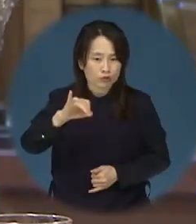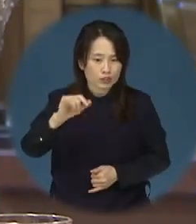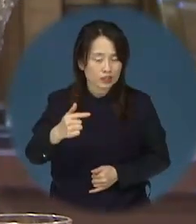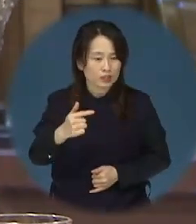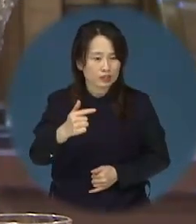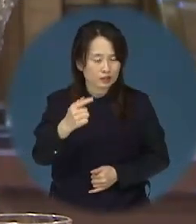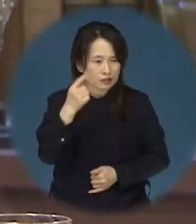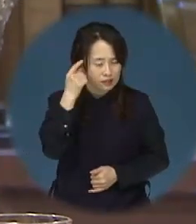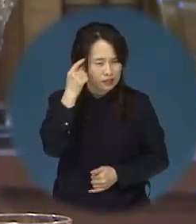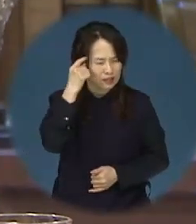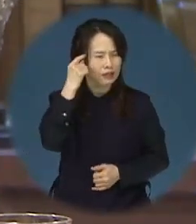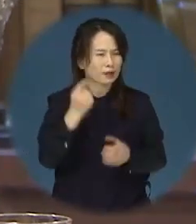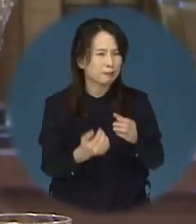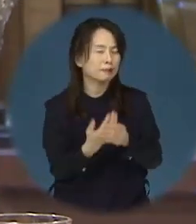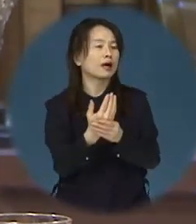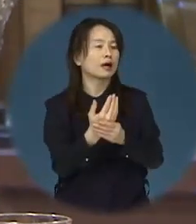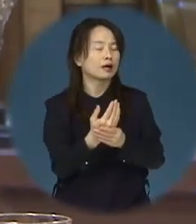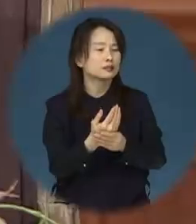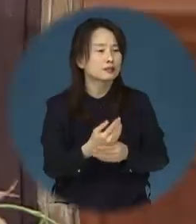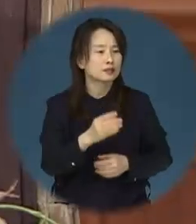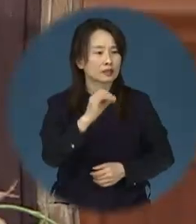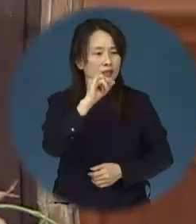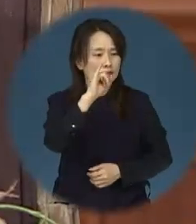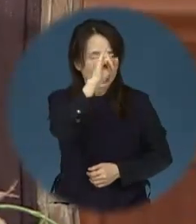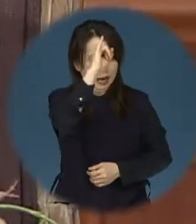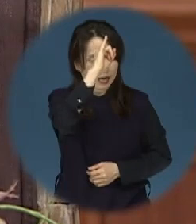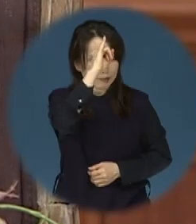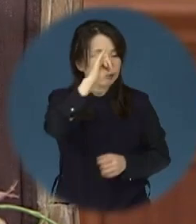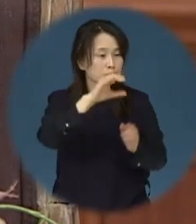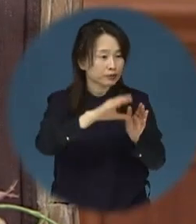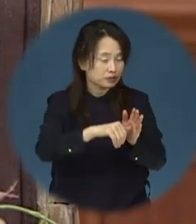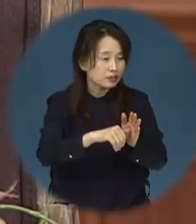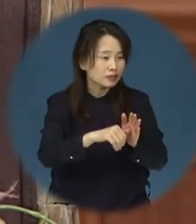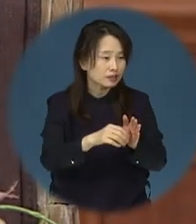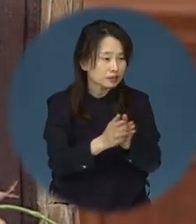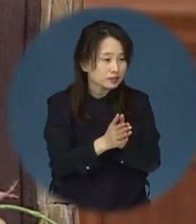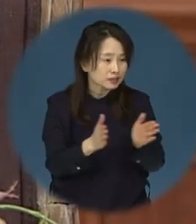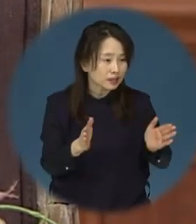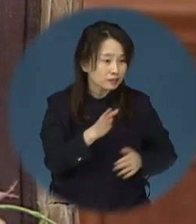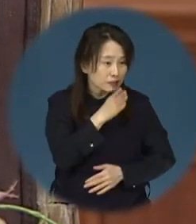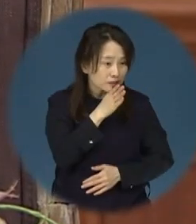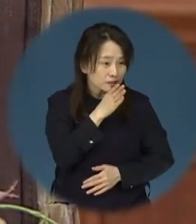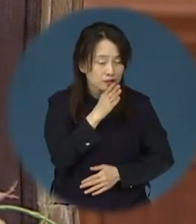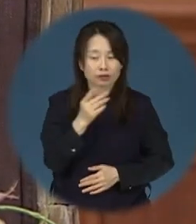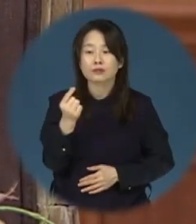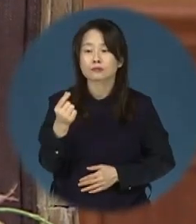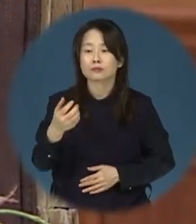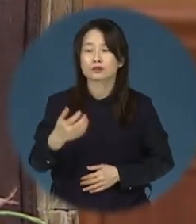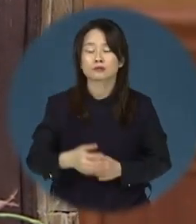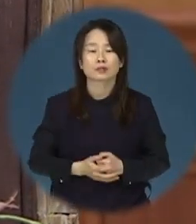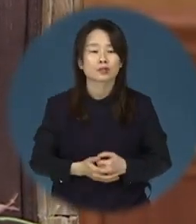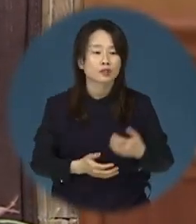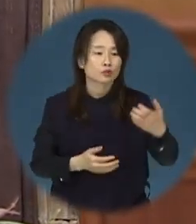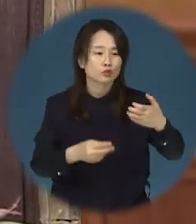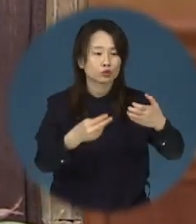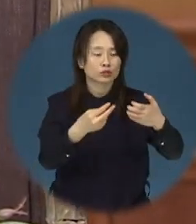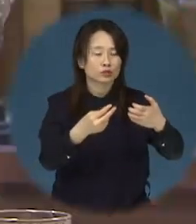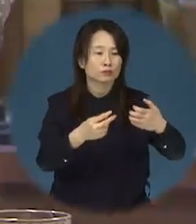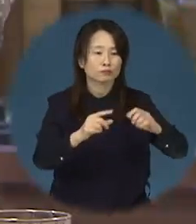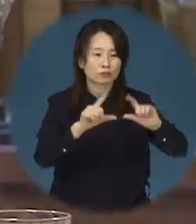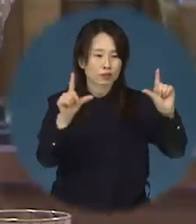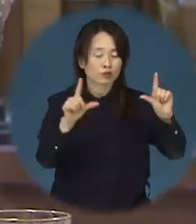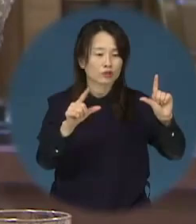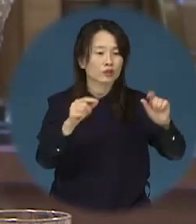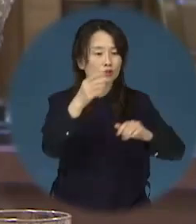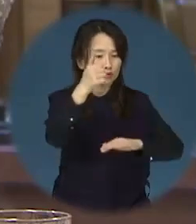때 이후 아니겠습니까? 1990년대인가 그렇죠. 아마 그렇죠. 그때가? 90년대 네. 후반부터예요. 그리고 상당히 좀